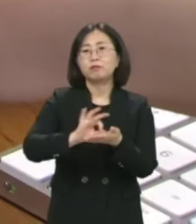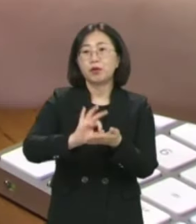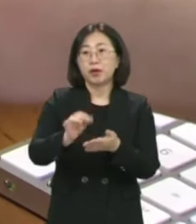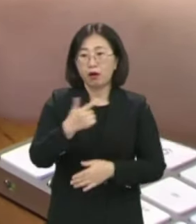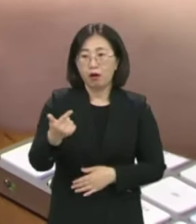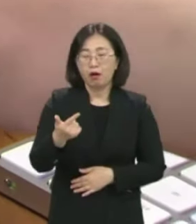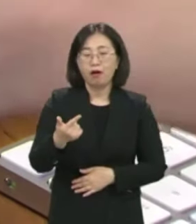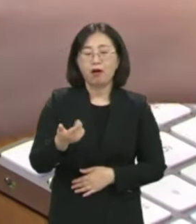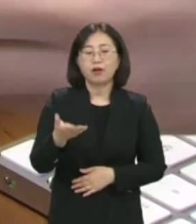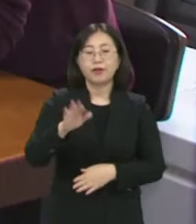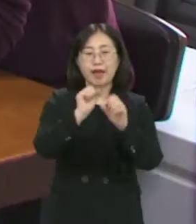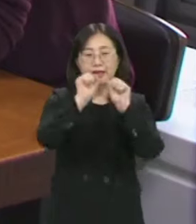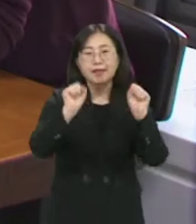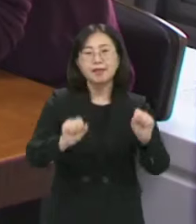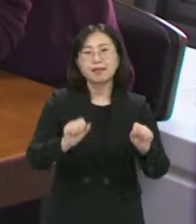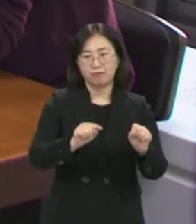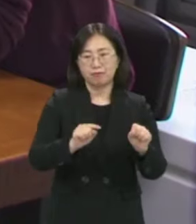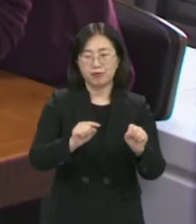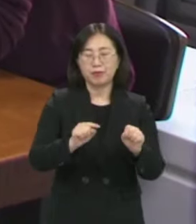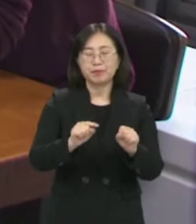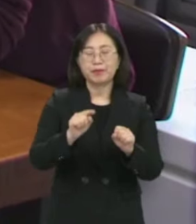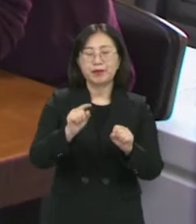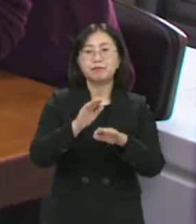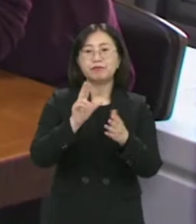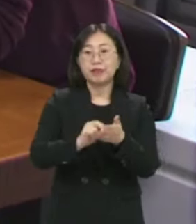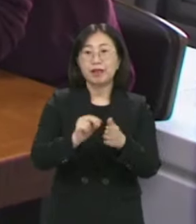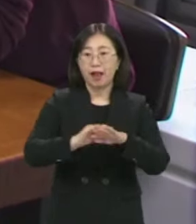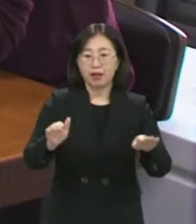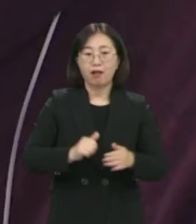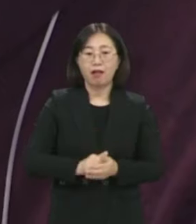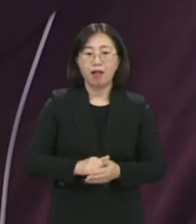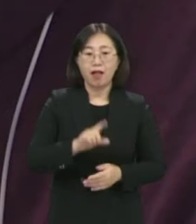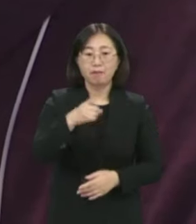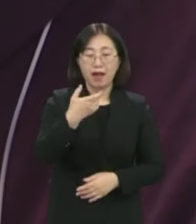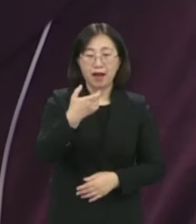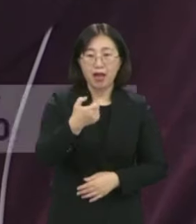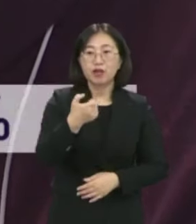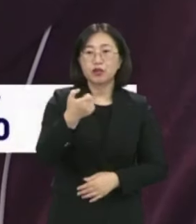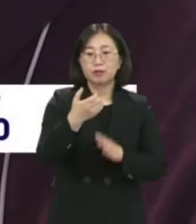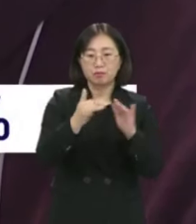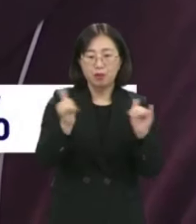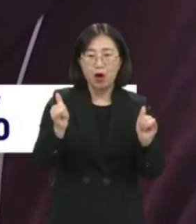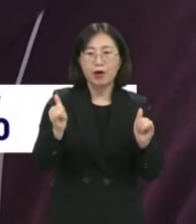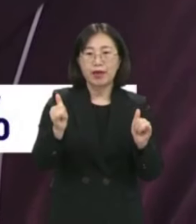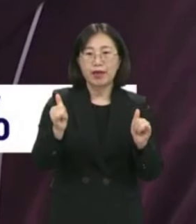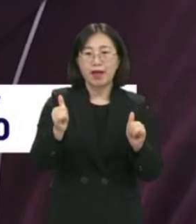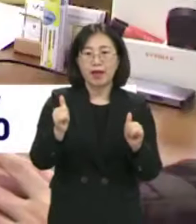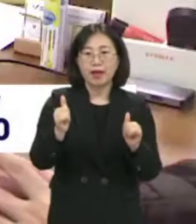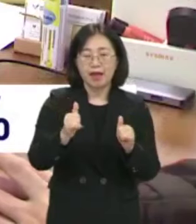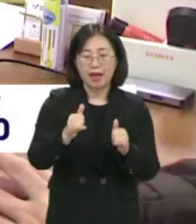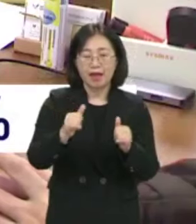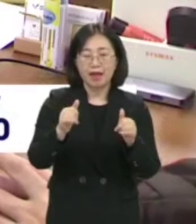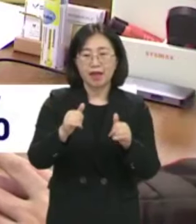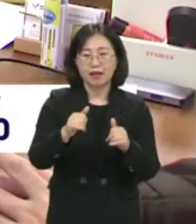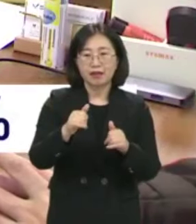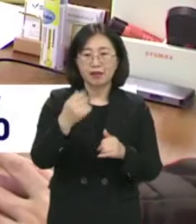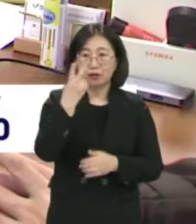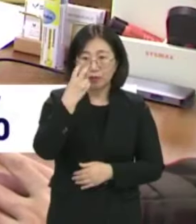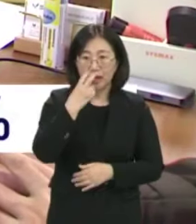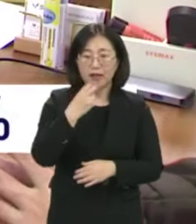시스템 개발로 극복한 셈입니다 임상 실험에는 예순 8명의 기분장애 환자를 대상으로 진행했는데